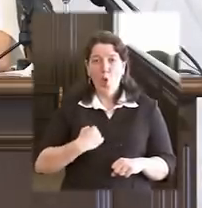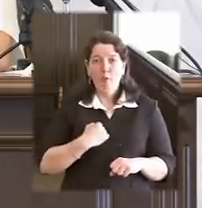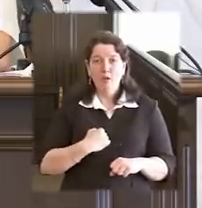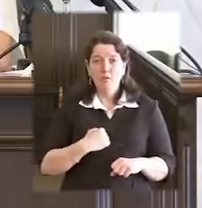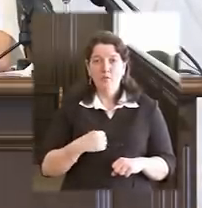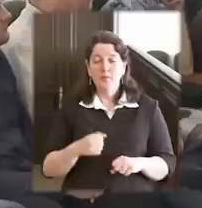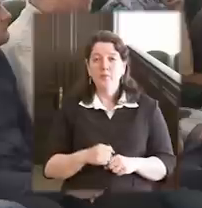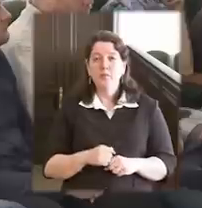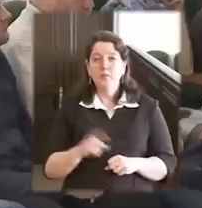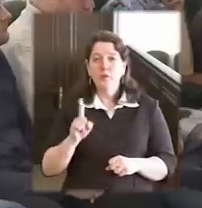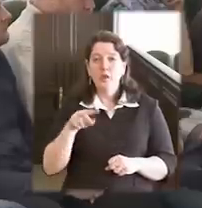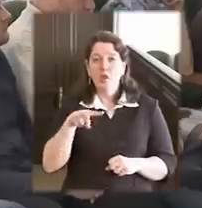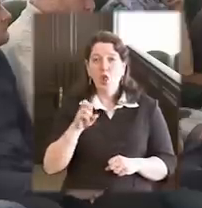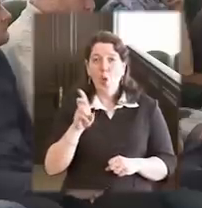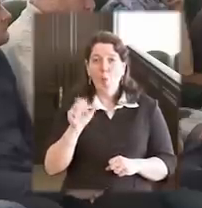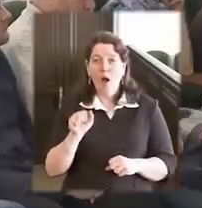Злоба